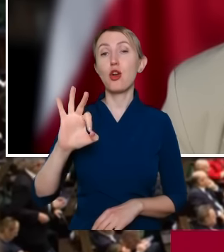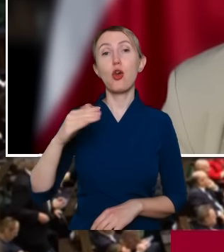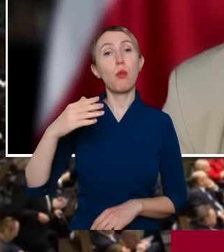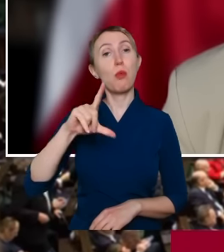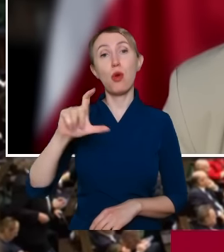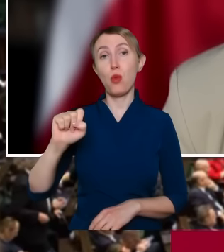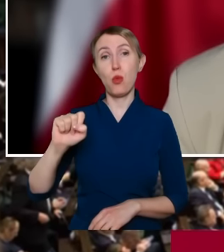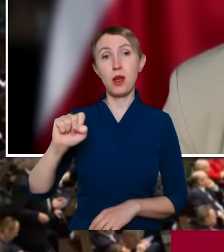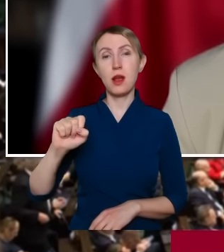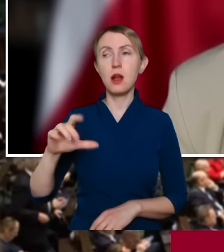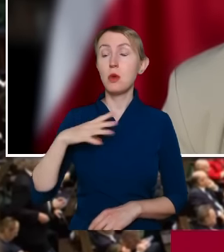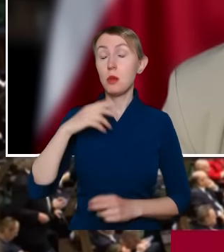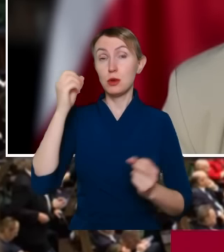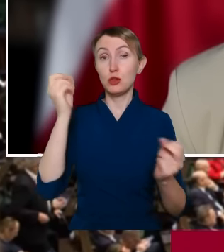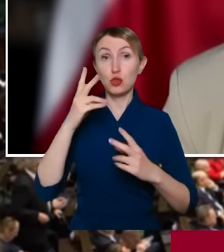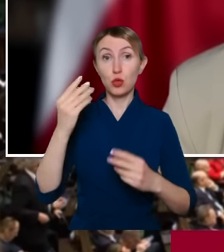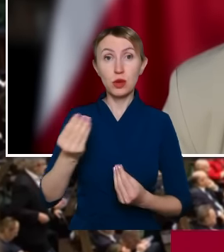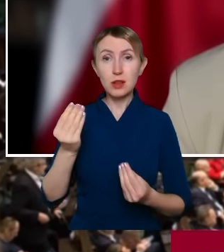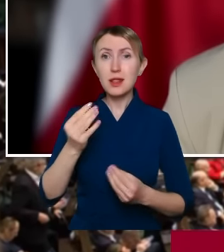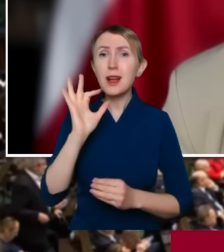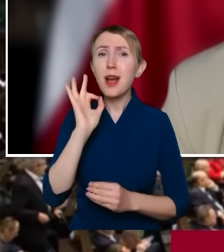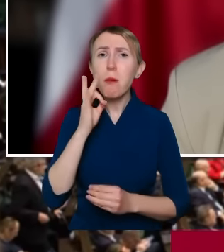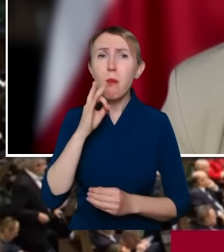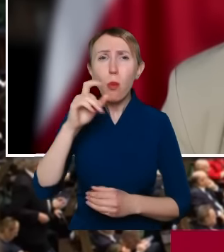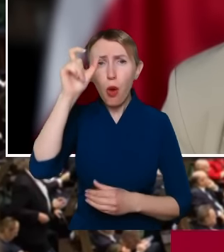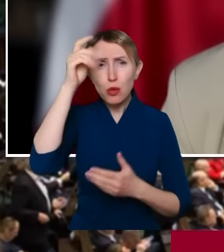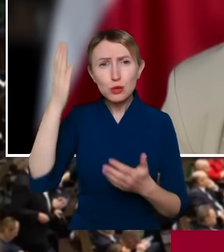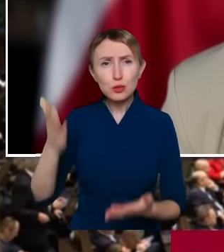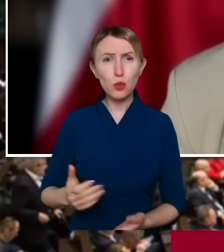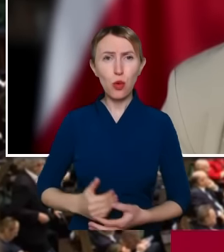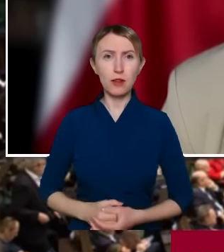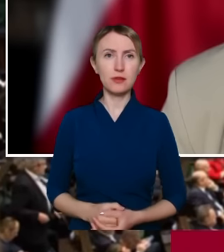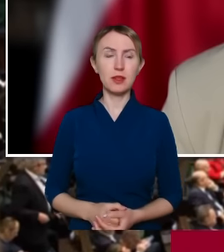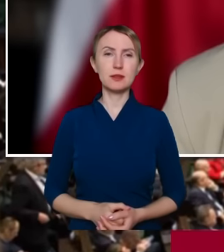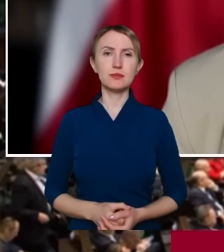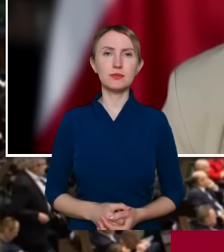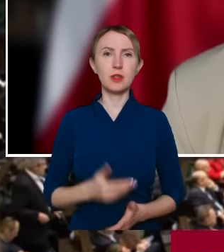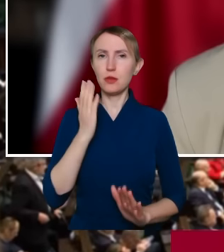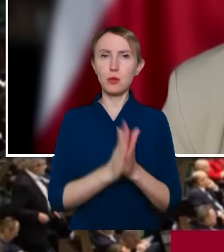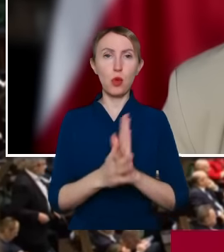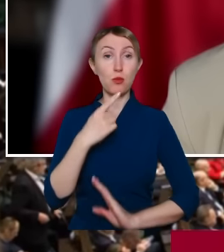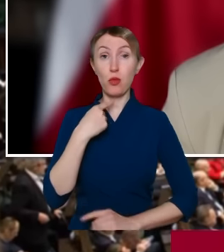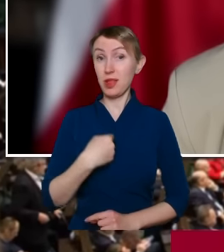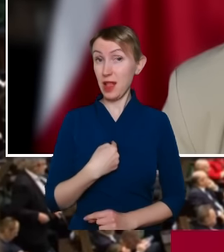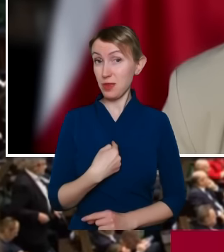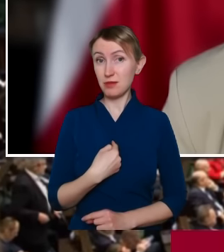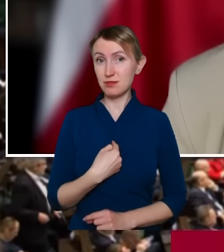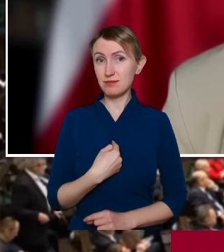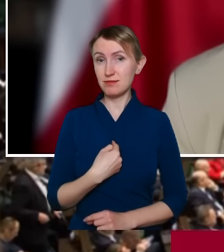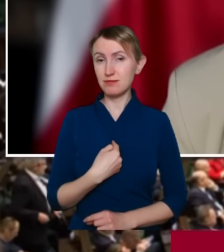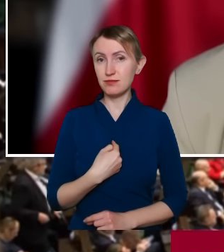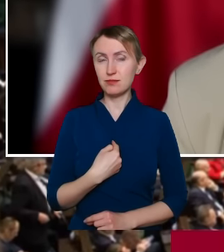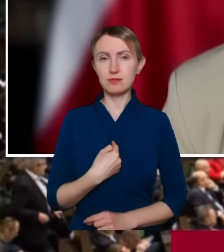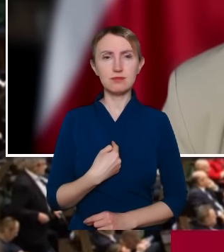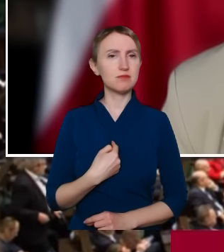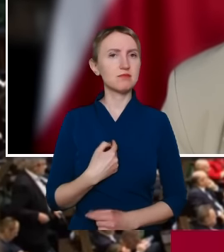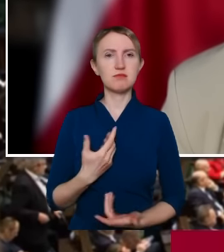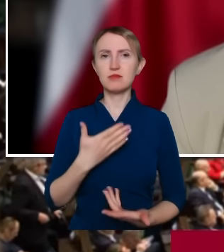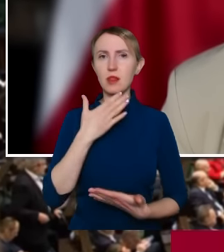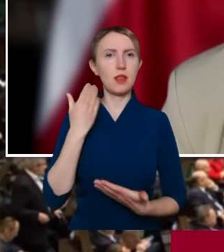jeszcze bardzo szokuje to że to jest tak młody człowiek wprost no dla mnie skrajnie zdemoralizowany